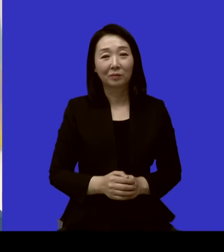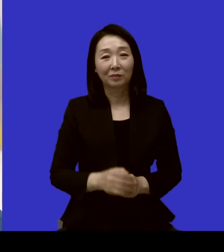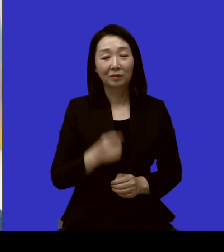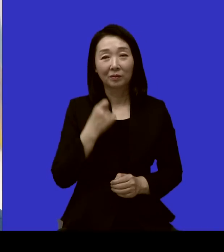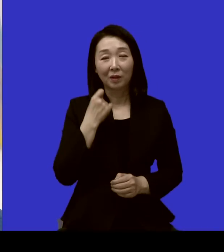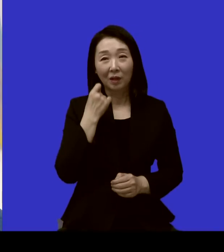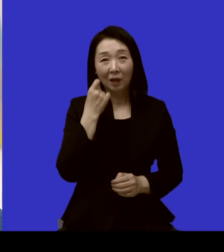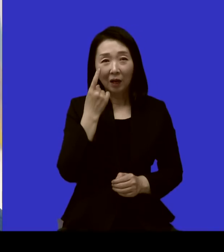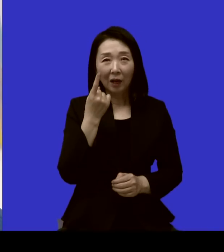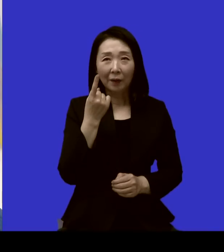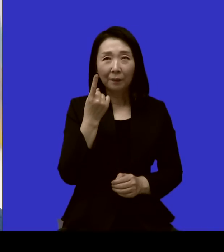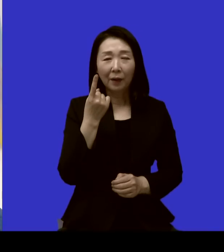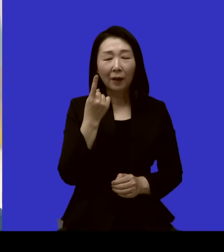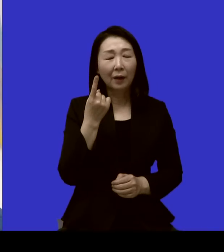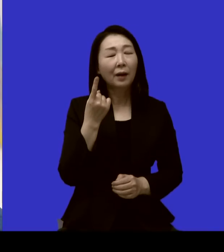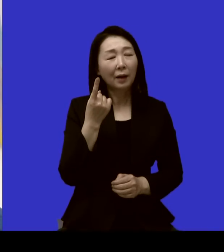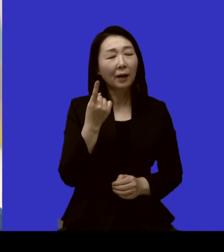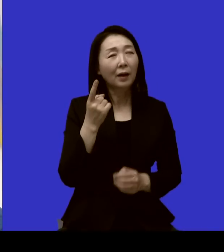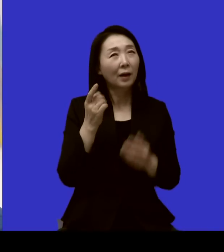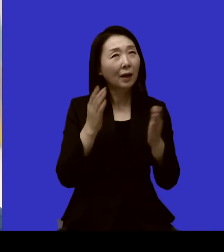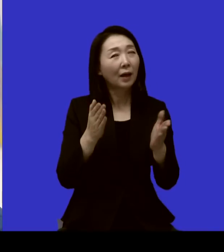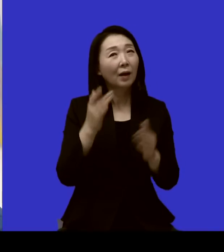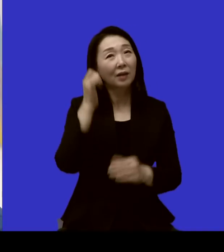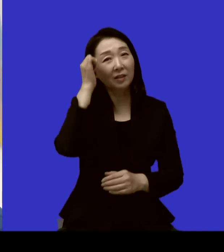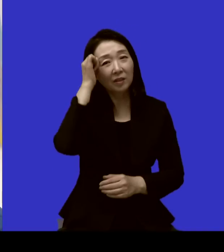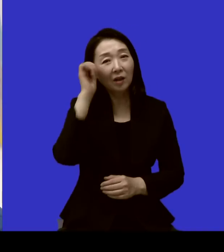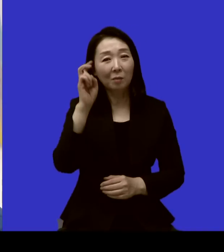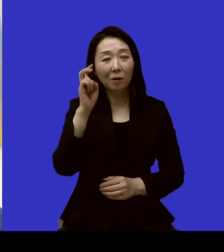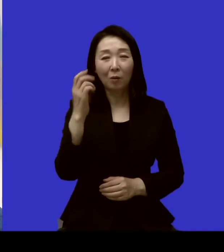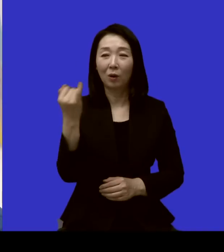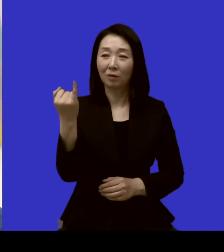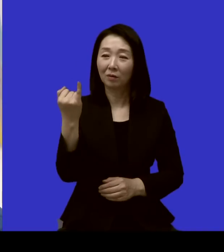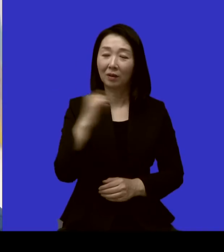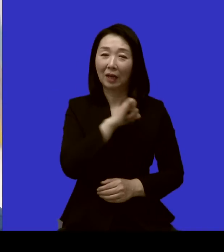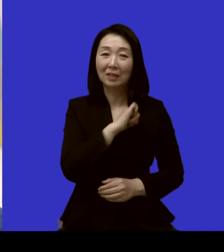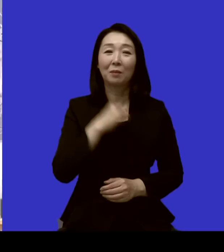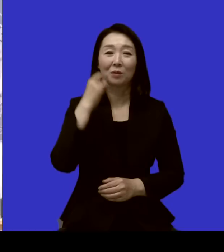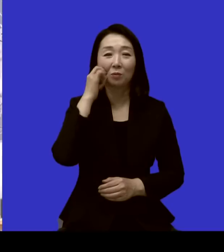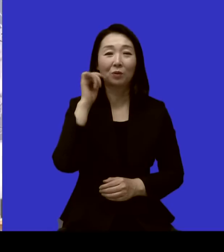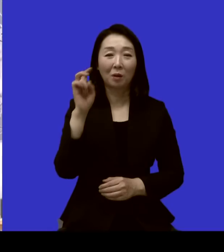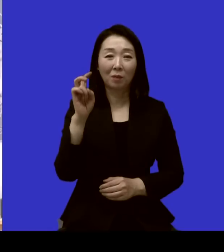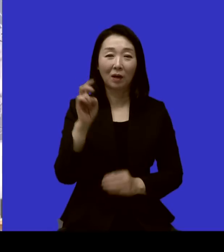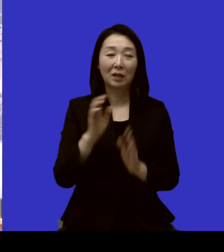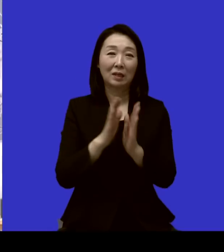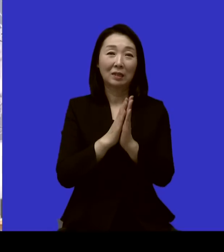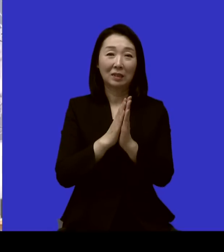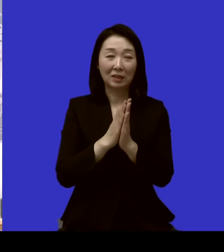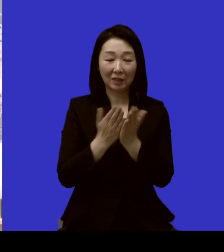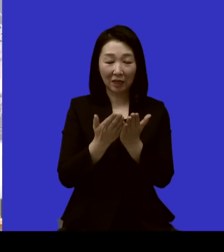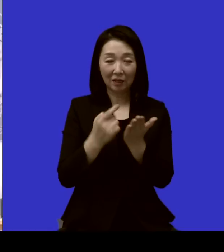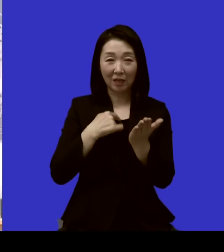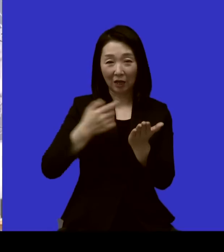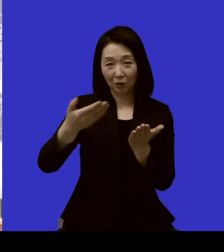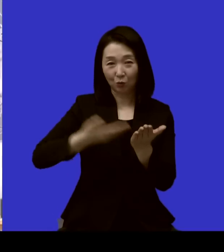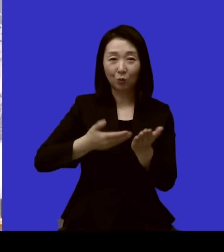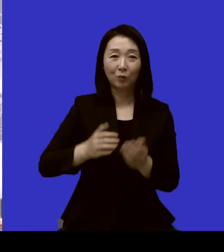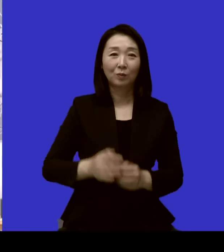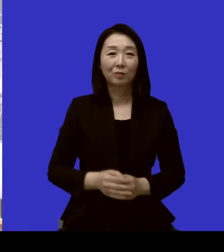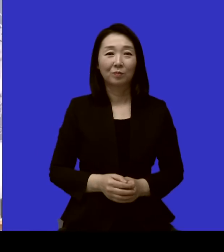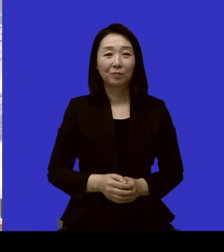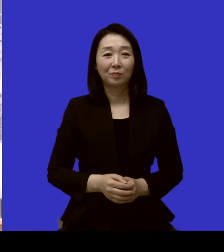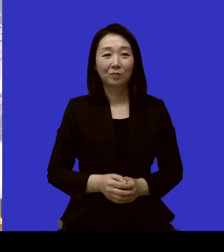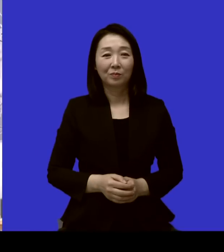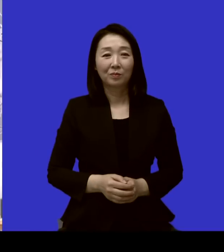달이 정확히 한 달이라고 기억하는데 그때 이제 사서 누님이 견딜 수가 없으셨던지 예. 책 한 권을 제 자리에다가 올려놓으셨어요.